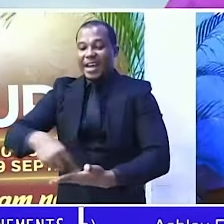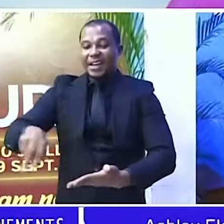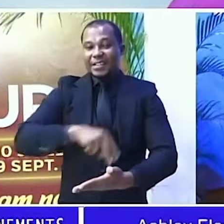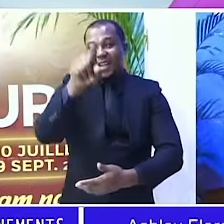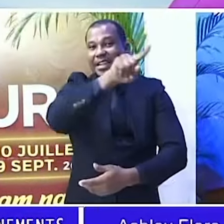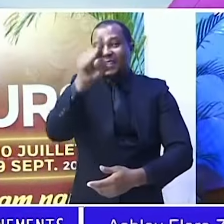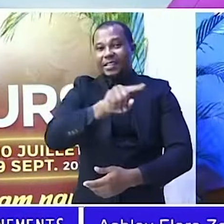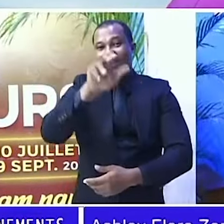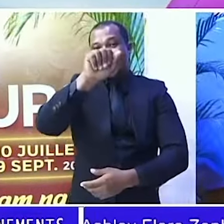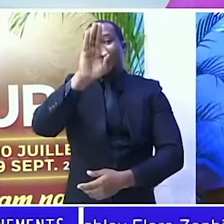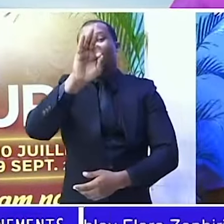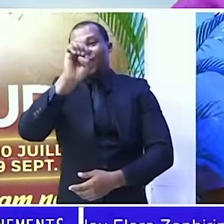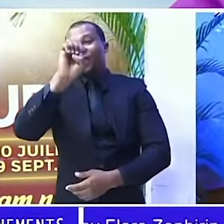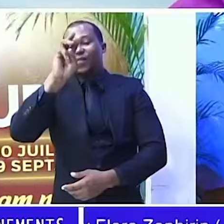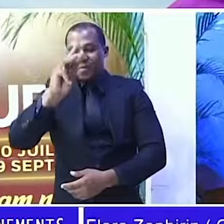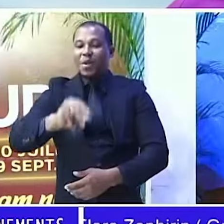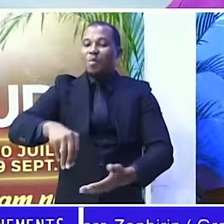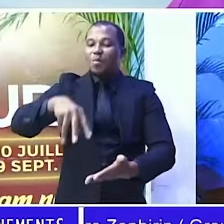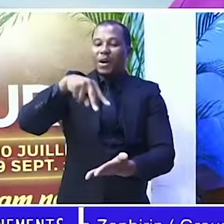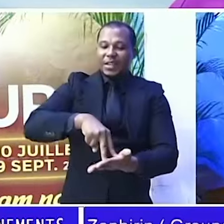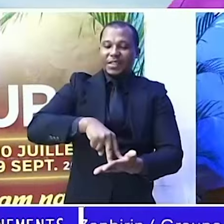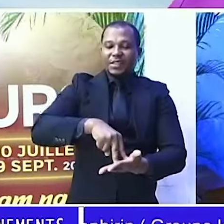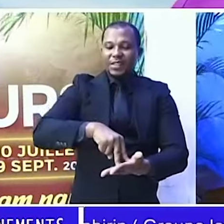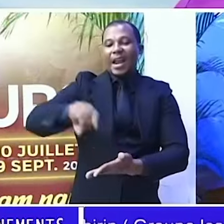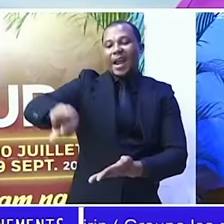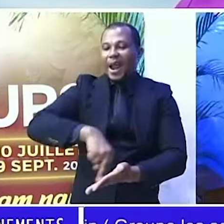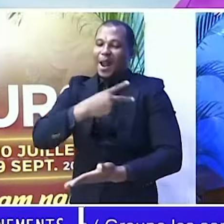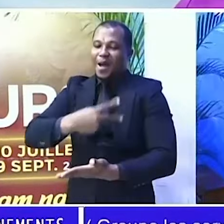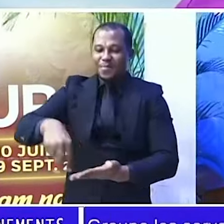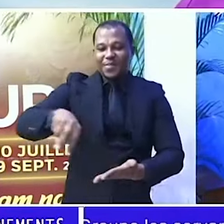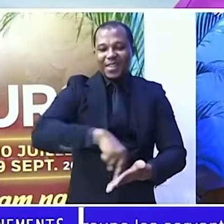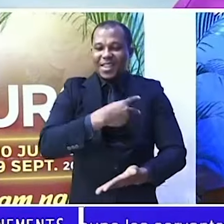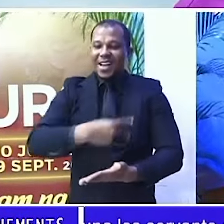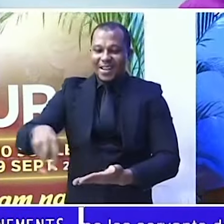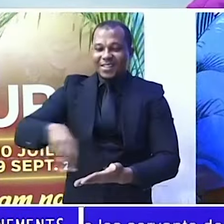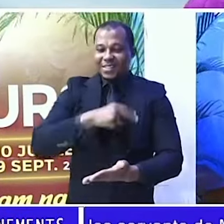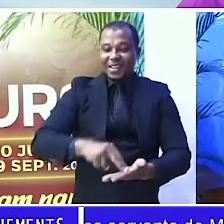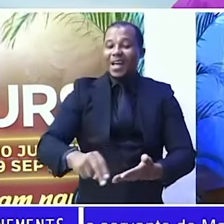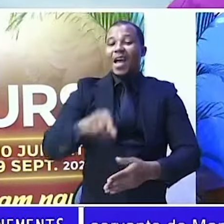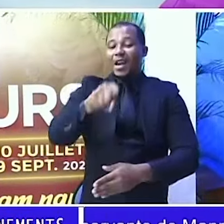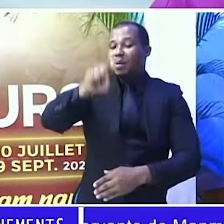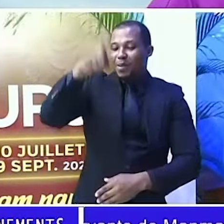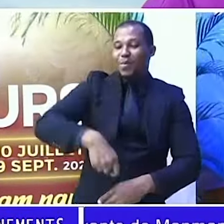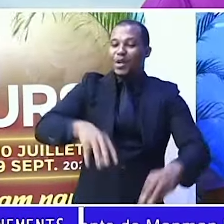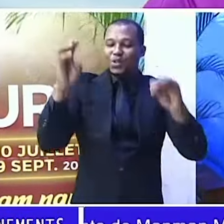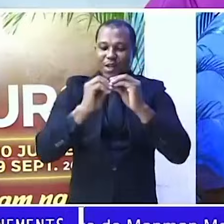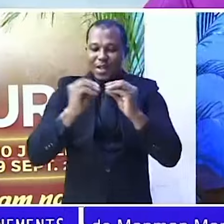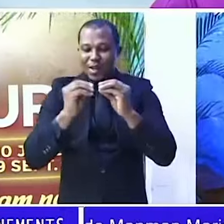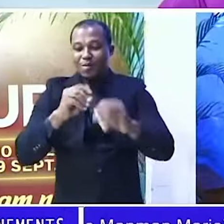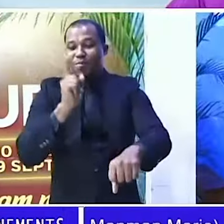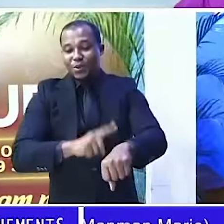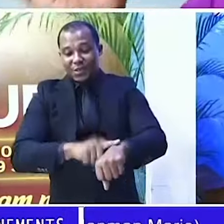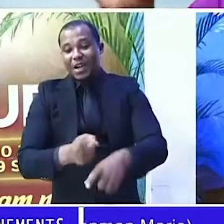danse. Après ça, ils ont demandé, oui, ils ont fait bon, 30 minutes de prolongation parce qu'ils ne pas danser assez. Les gens qui ont fait un petit messe